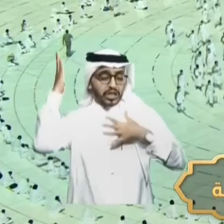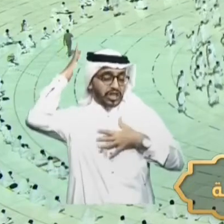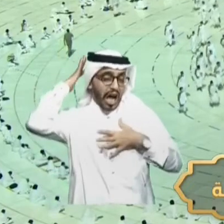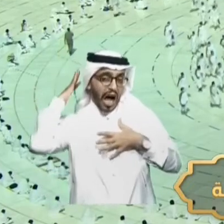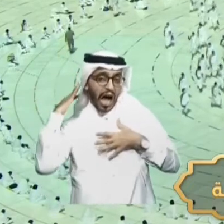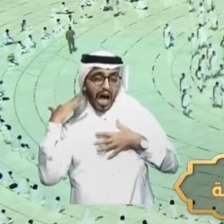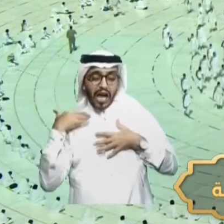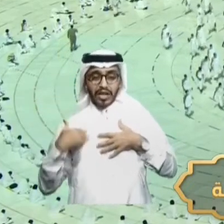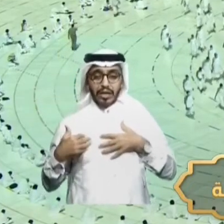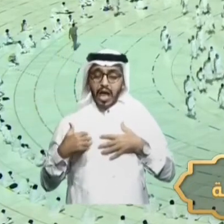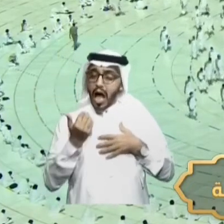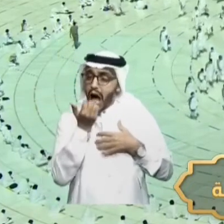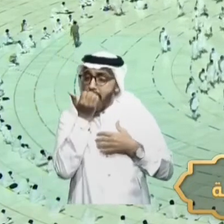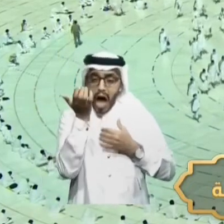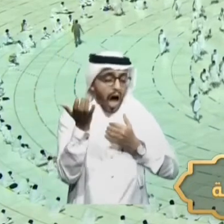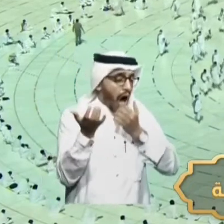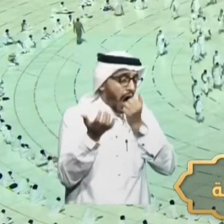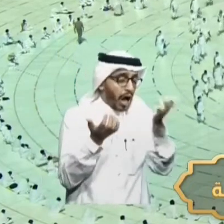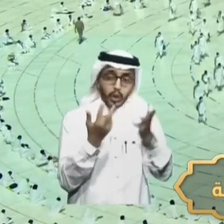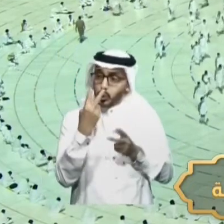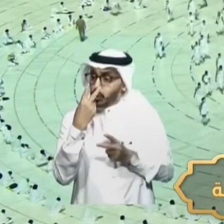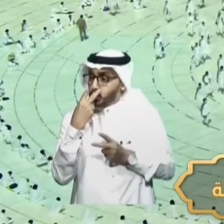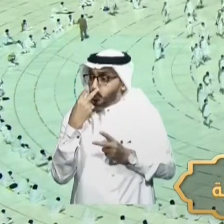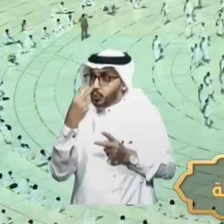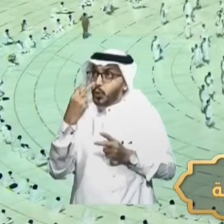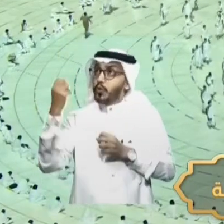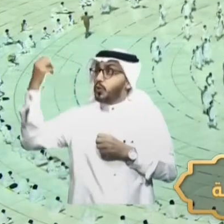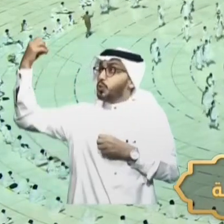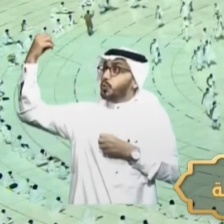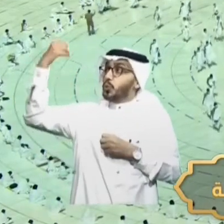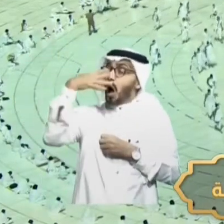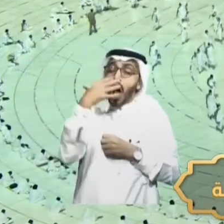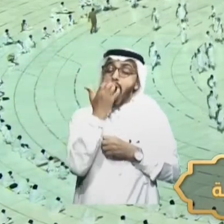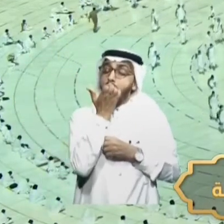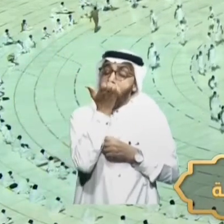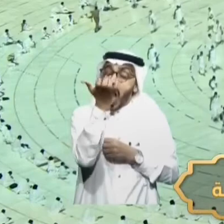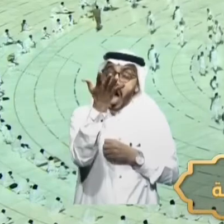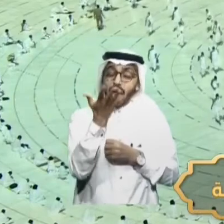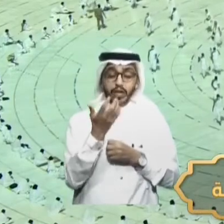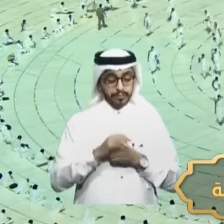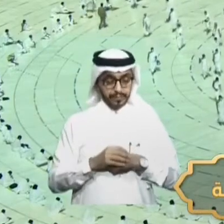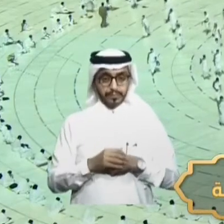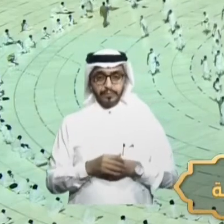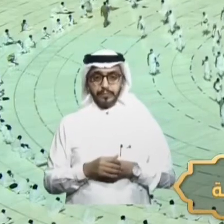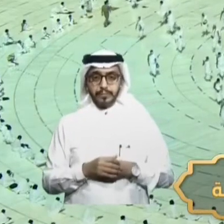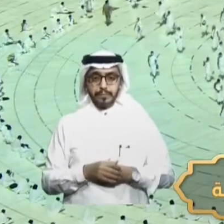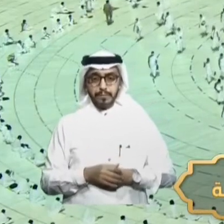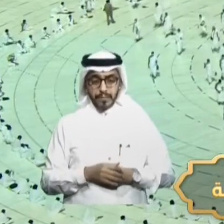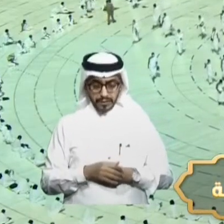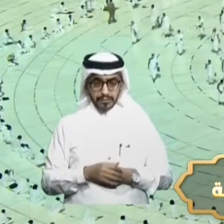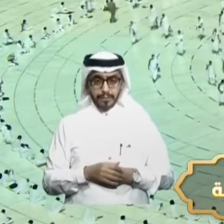الشعر إذا تكلم رؤي كالنور يخرج من ثناياه.